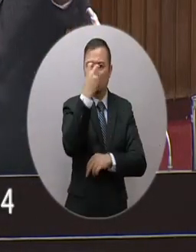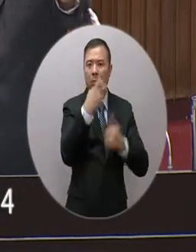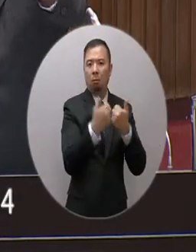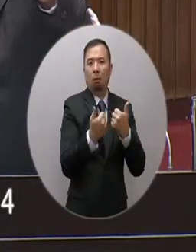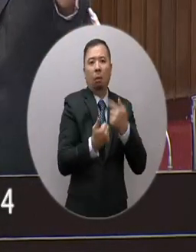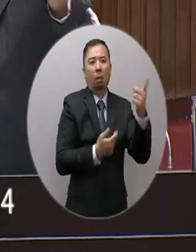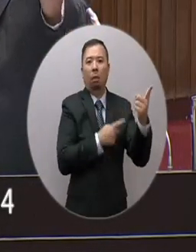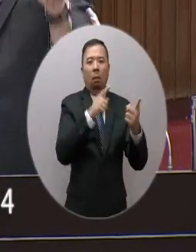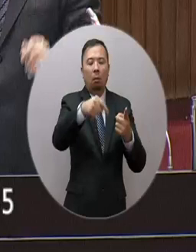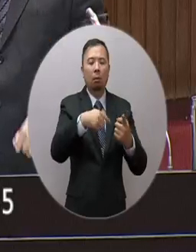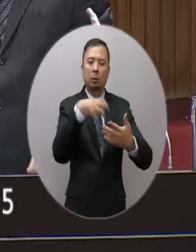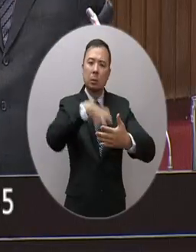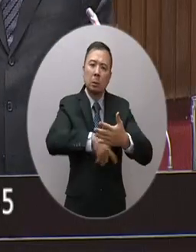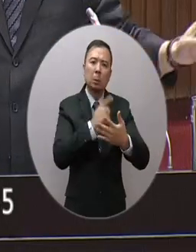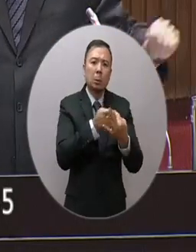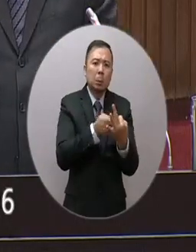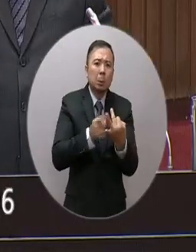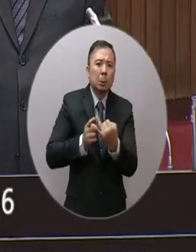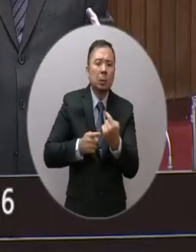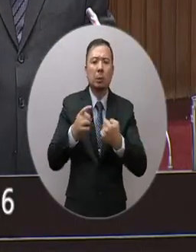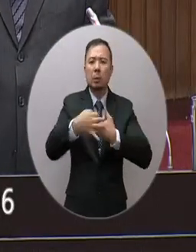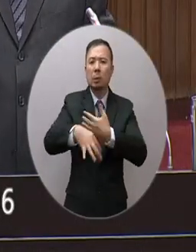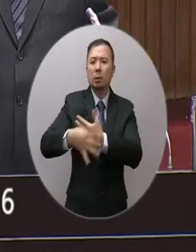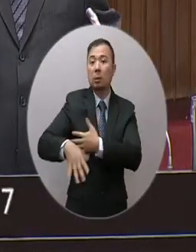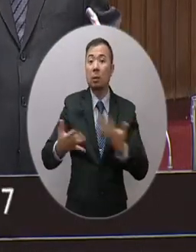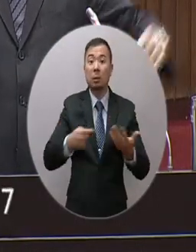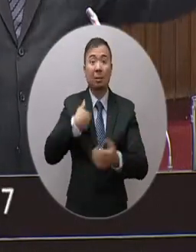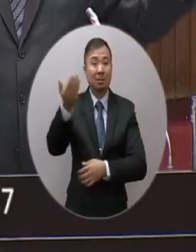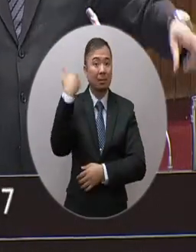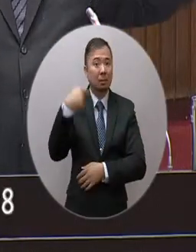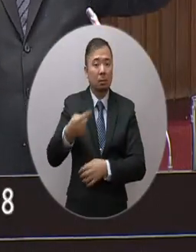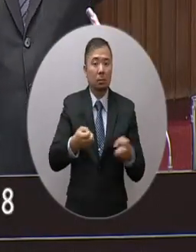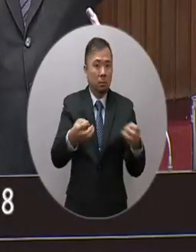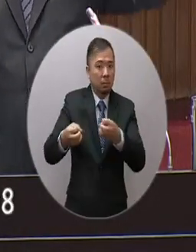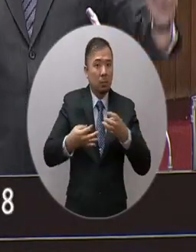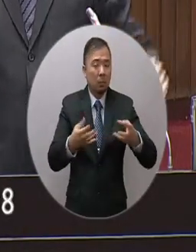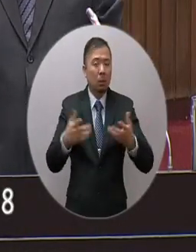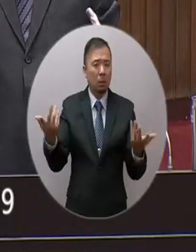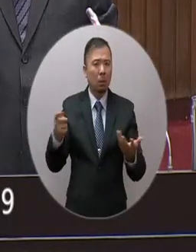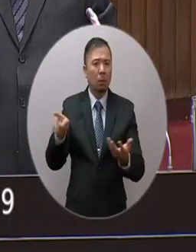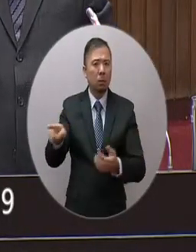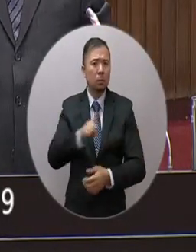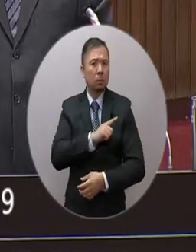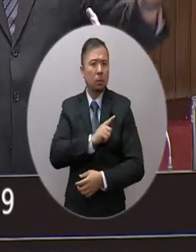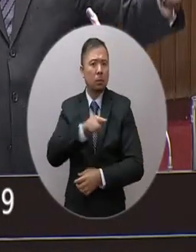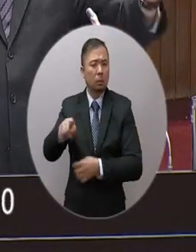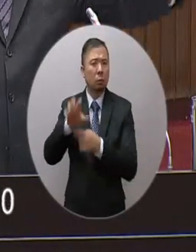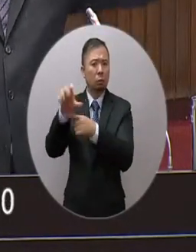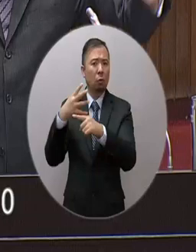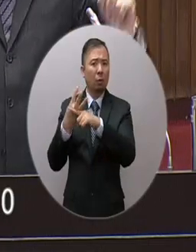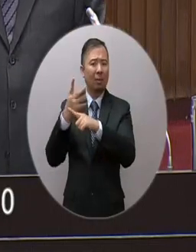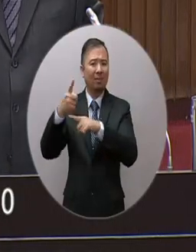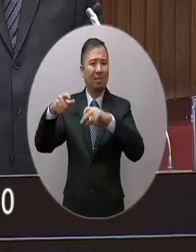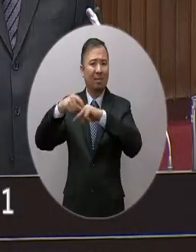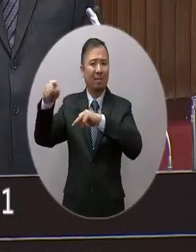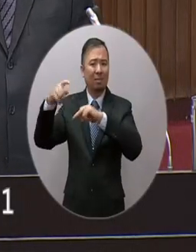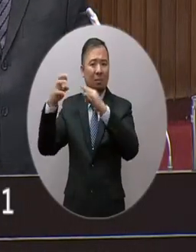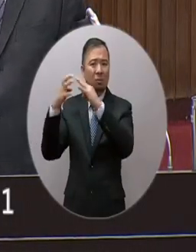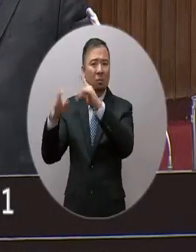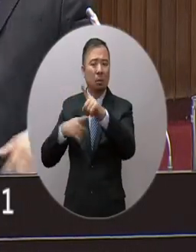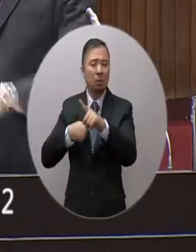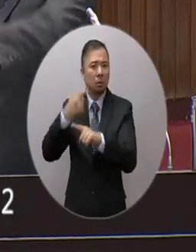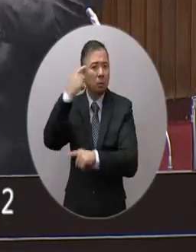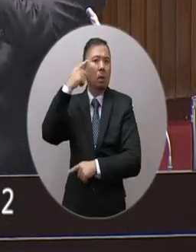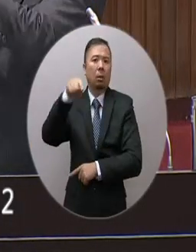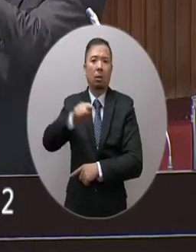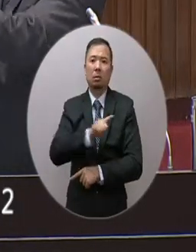是跨部会。当初在协调的时候，难道没有想到吗？你农业金库没有想到，你国外没有分行吗？没有想到你们没有 OBU 吗？